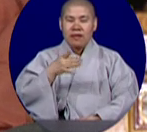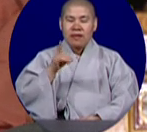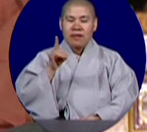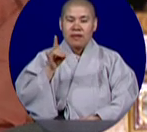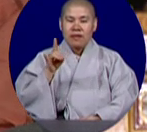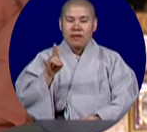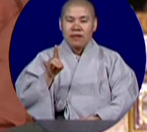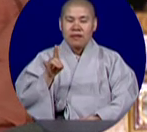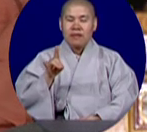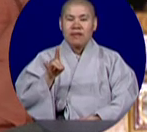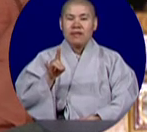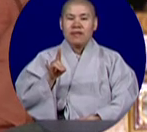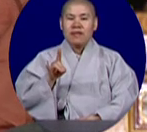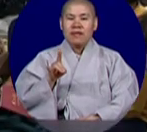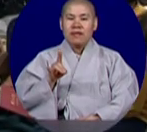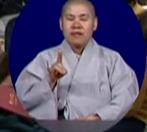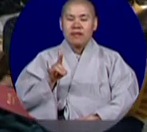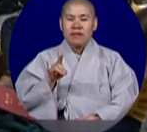하철에 오